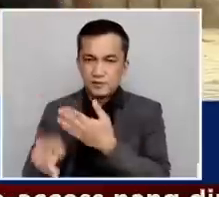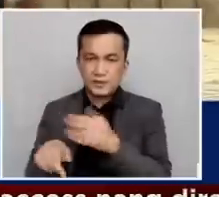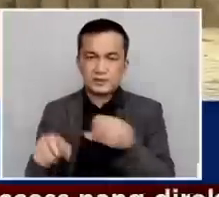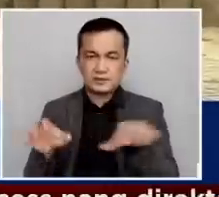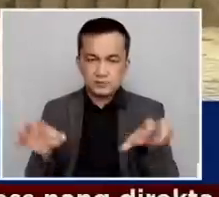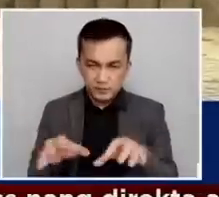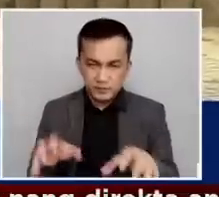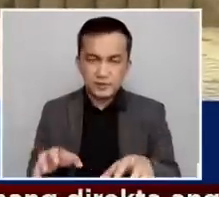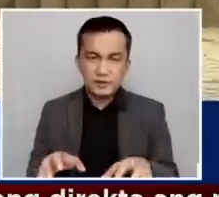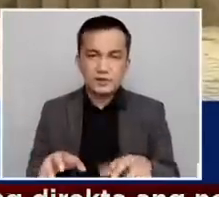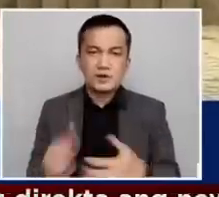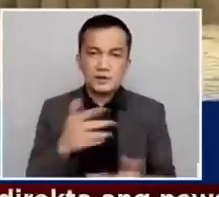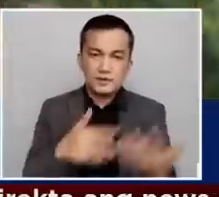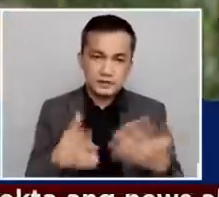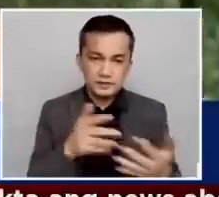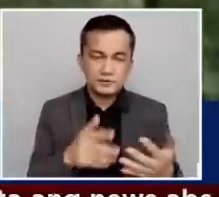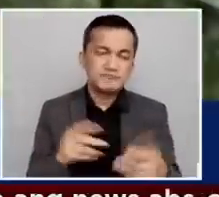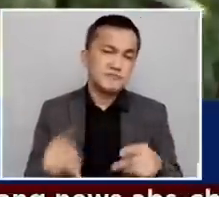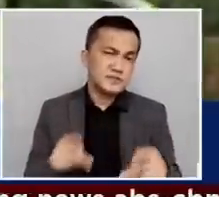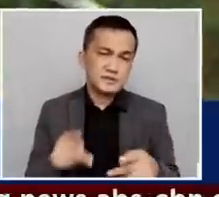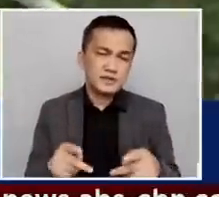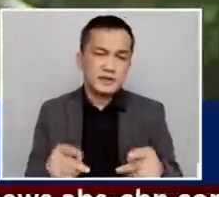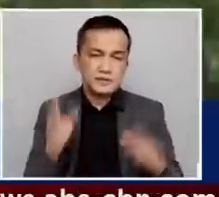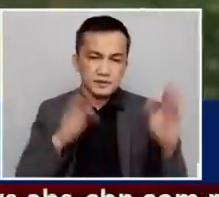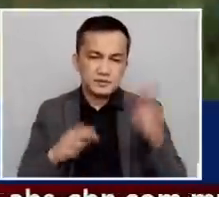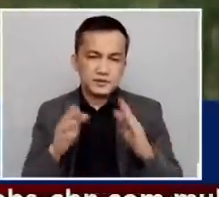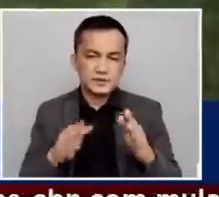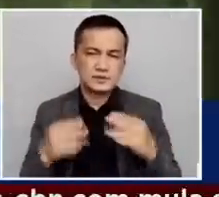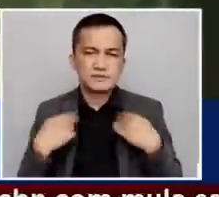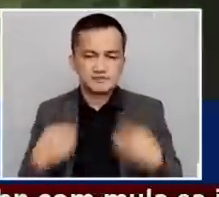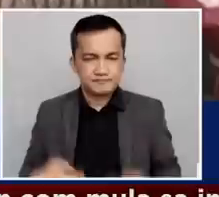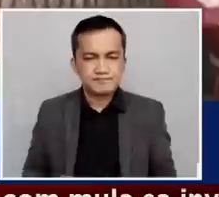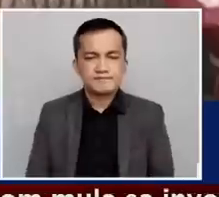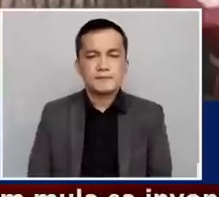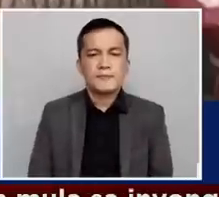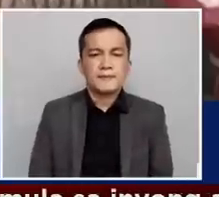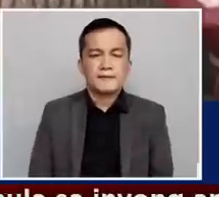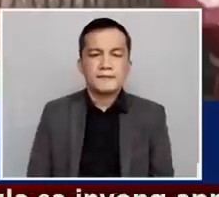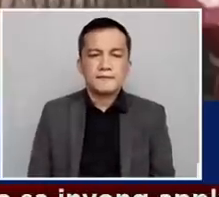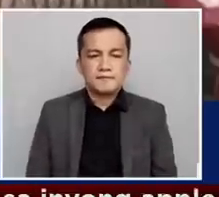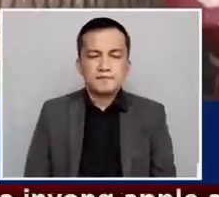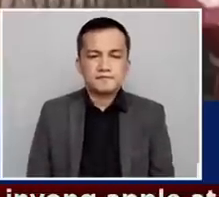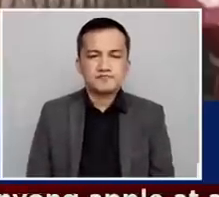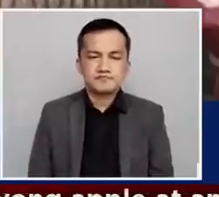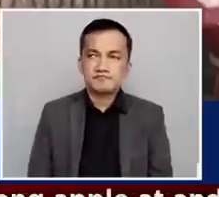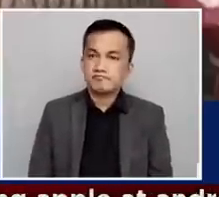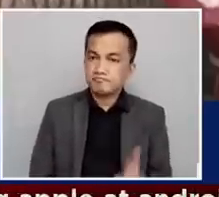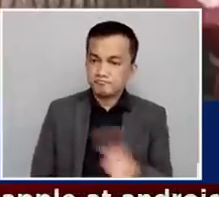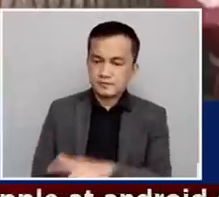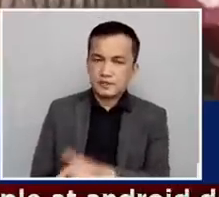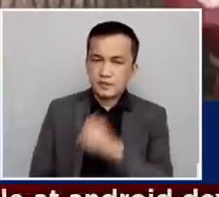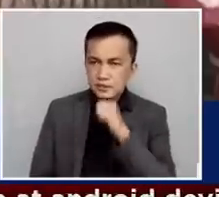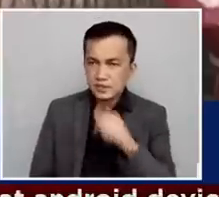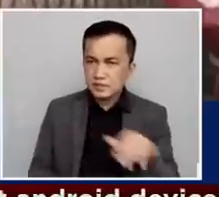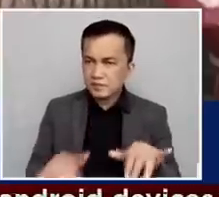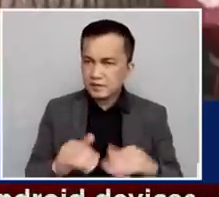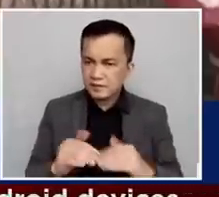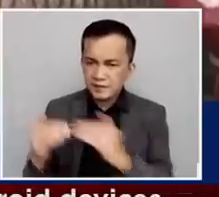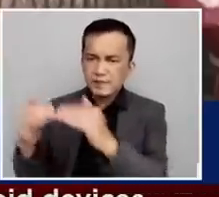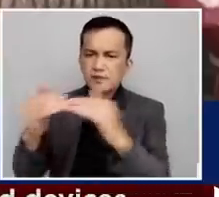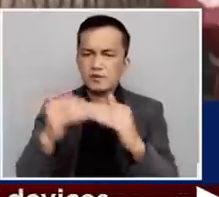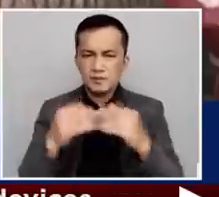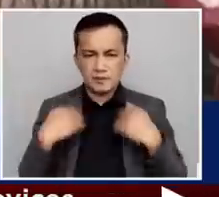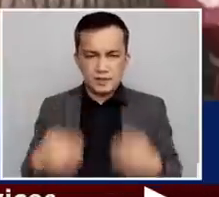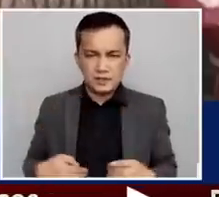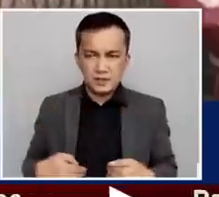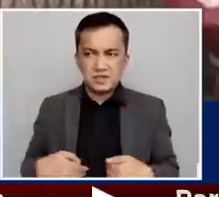o makihalubilo sa mga taong may problema sa kalusugan. Hindi kasi pare-pareho yung health ng tao. May mabababang